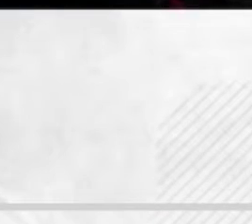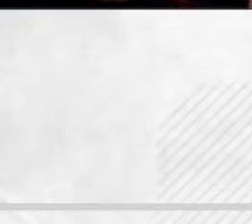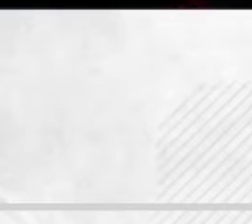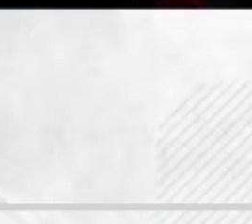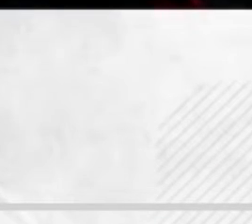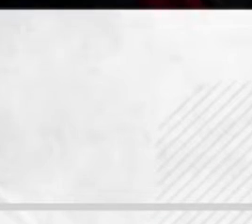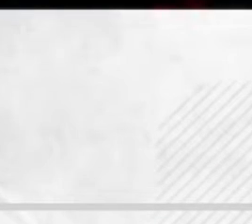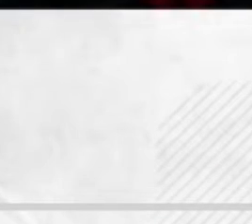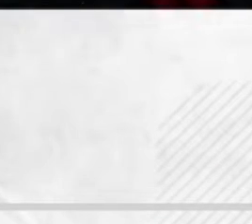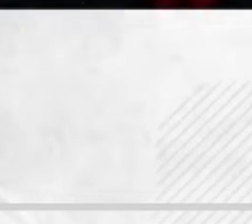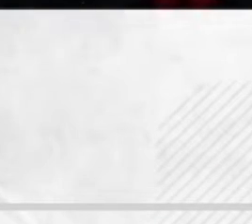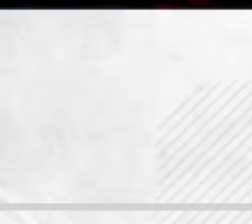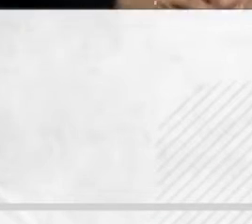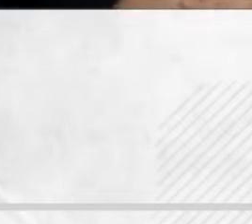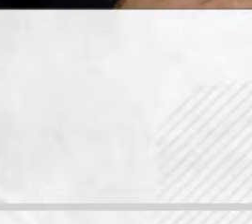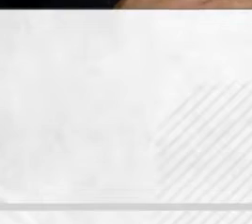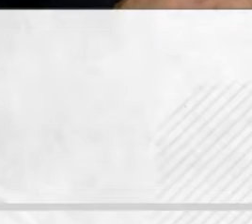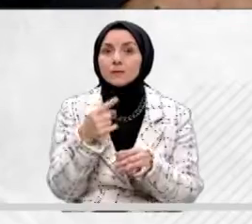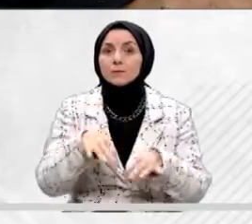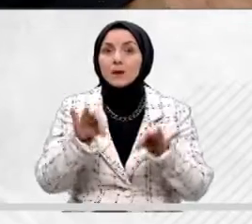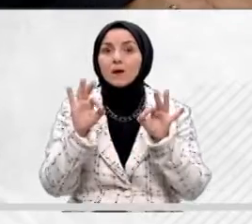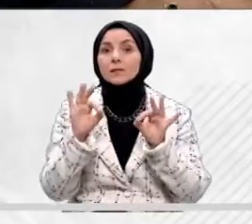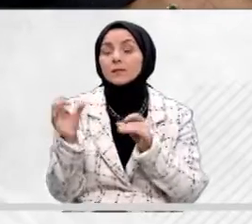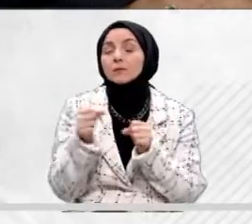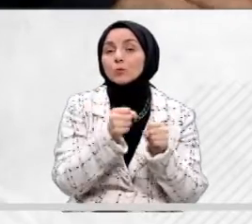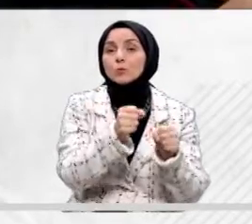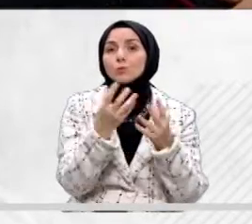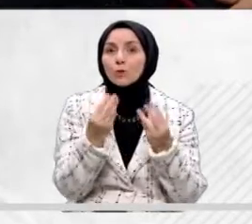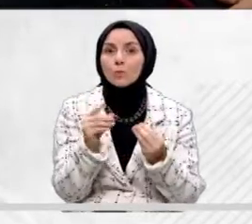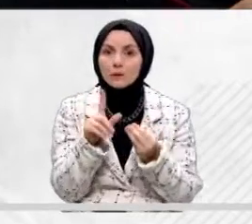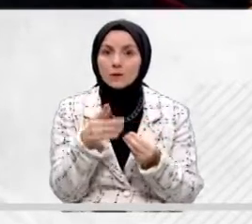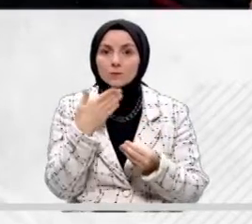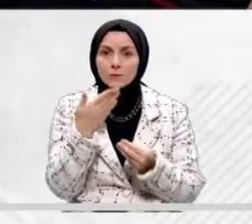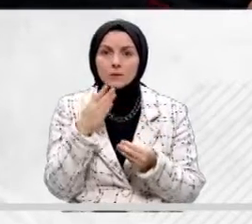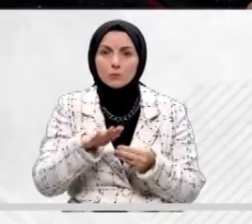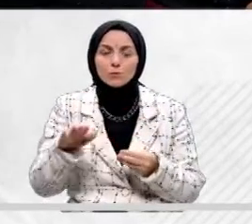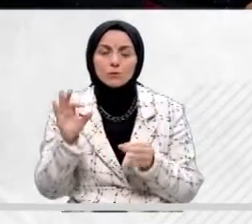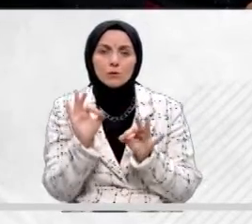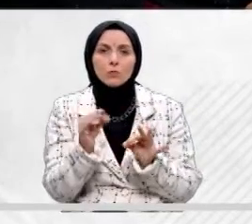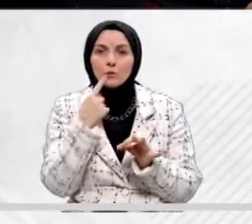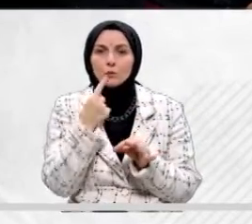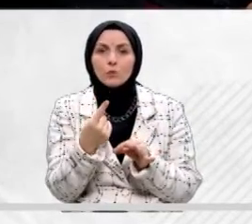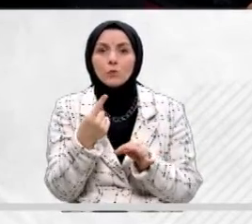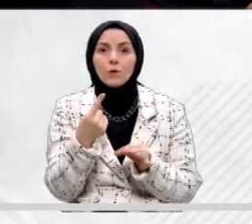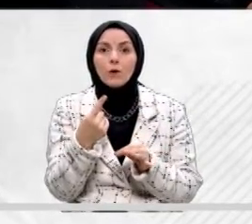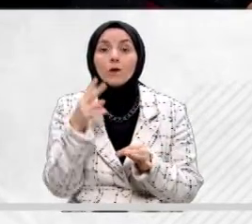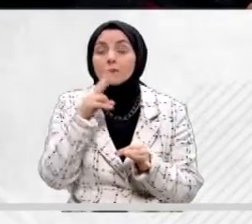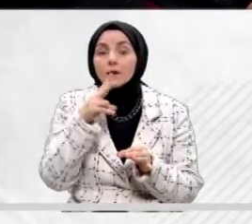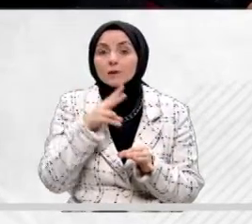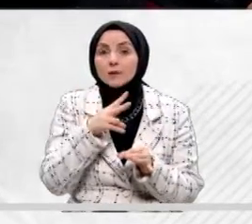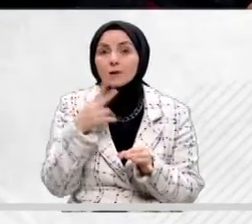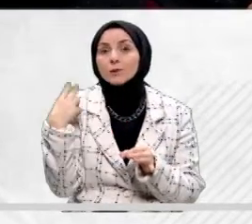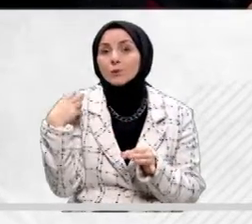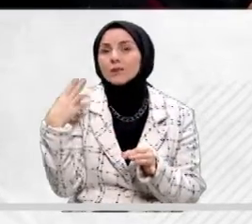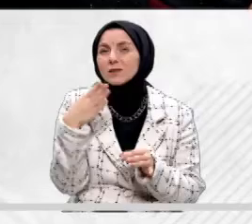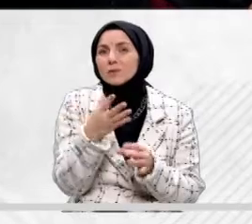değerler dediğimiz noktaya Siz hazır götürmüş olmanız lazım Mesela çocuklar şöyle söylüyor teyze Tuvalete gidebilir öğretmenini